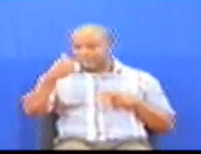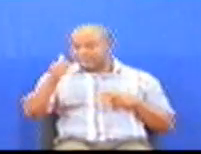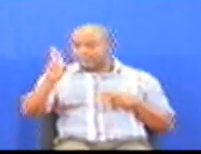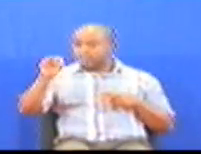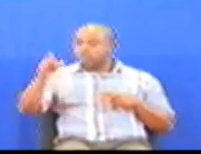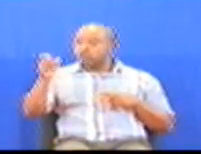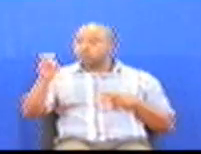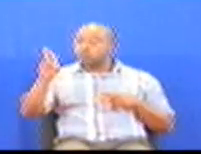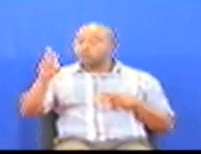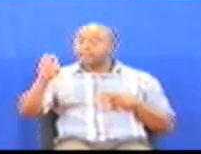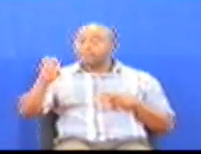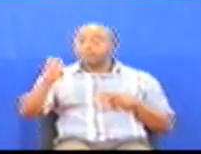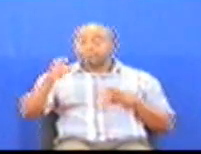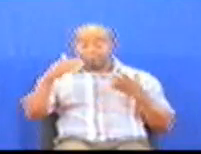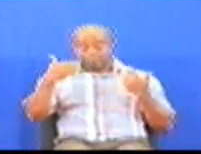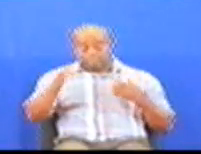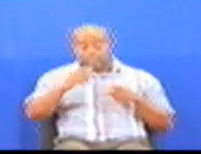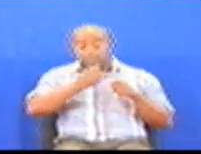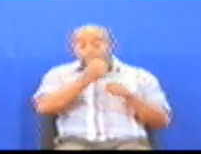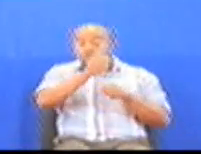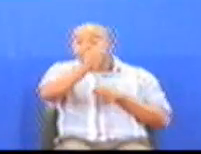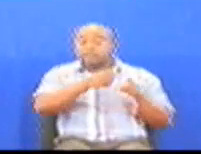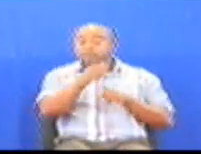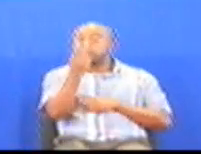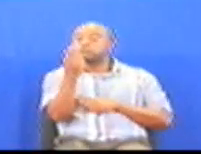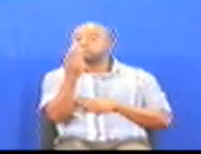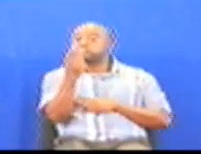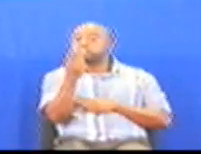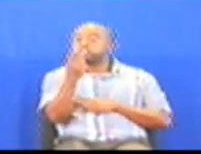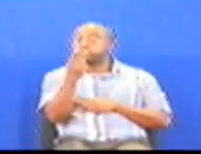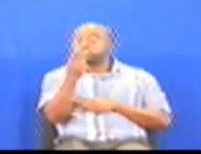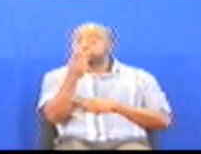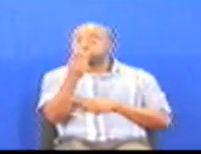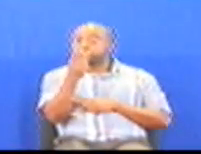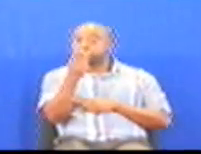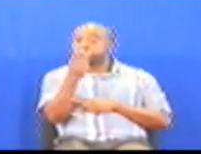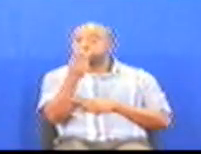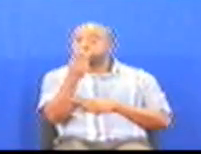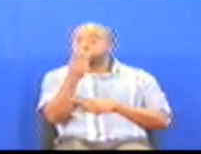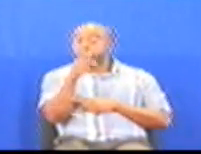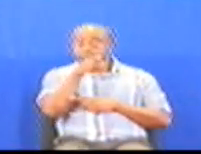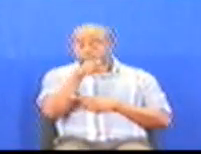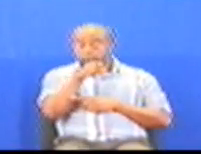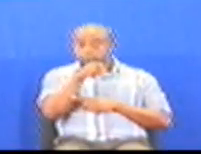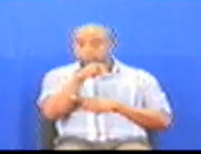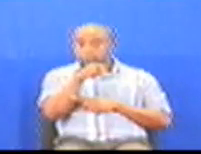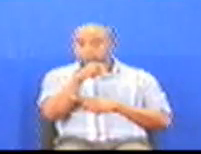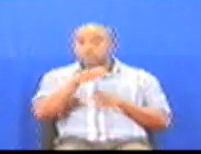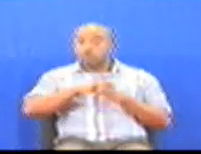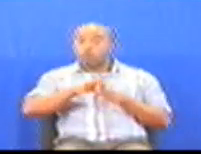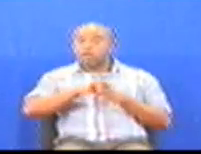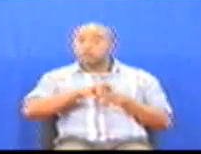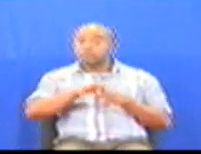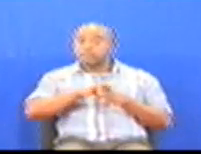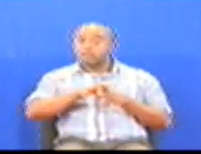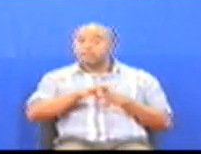kilomita 200. Wananchi hawa ili waweze kufika kituo cha afya cha Songe ambayo ni makao makuu ya wilaya wanatumia au ni